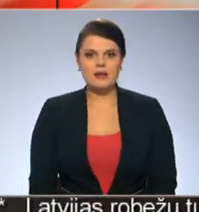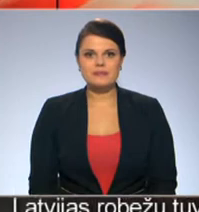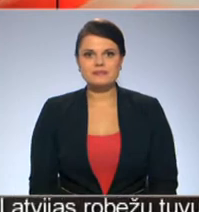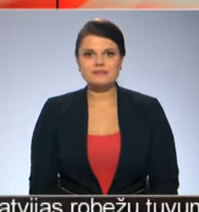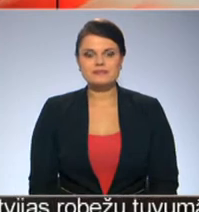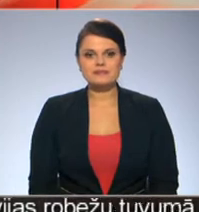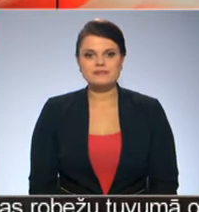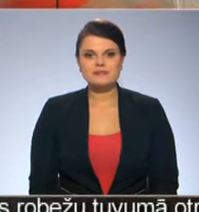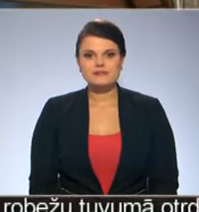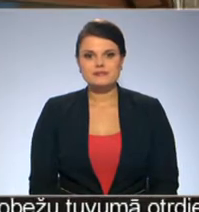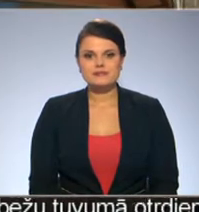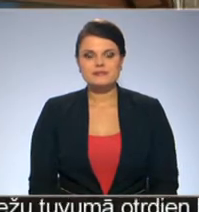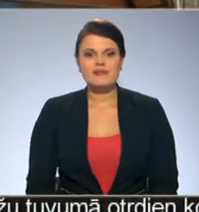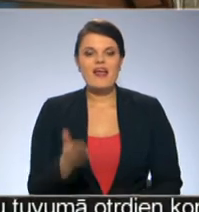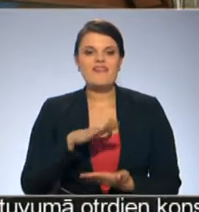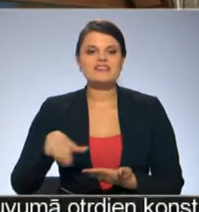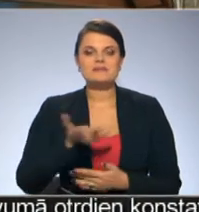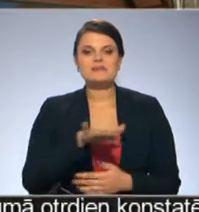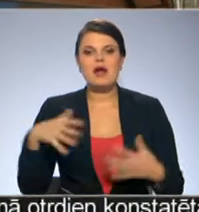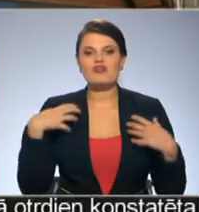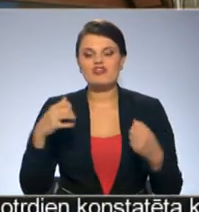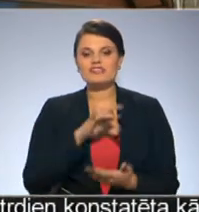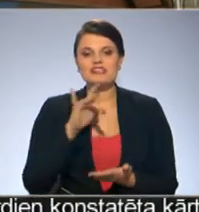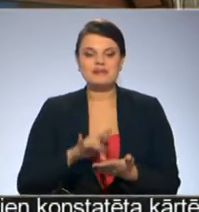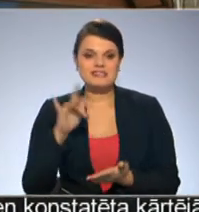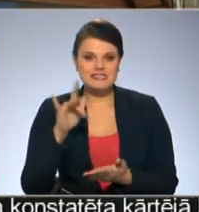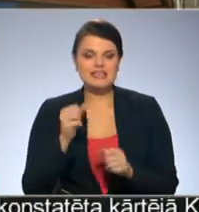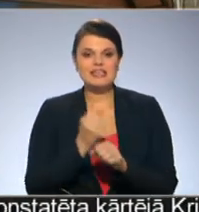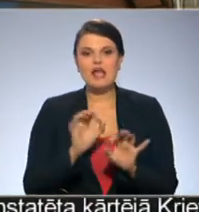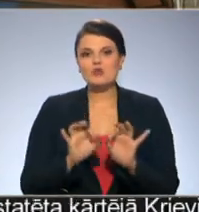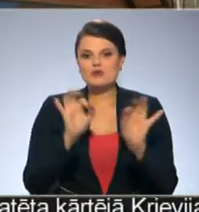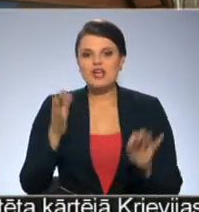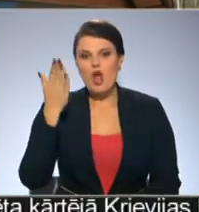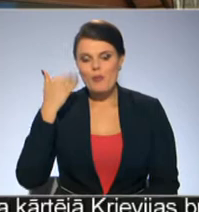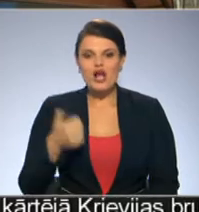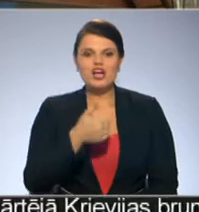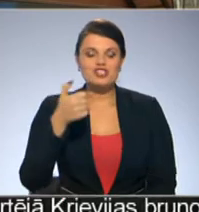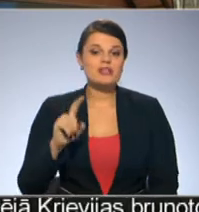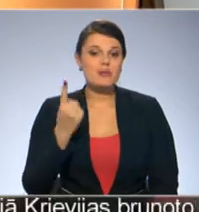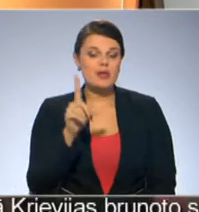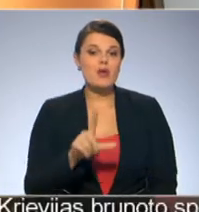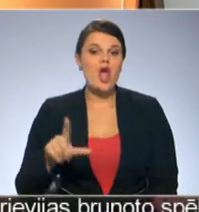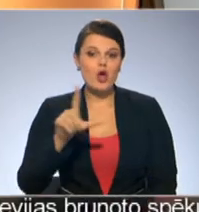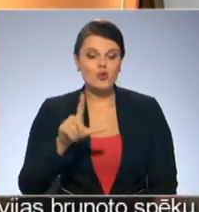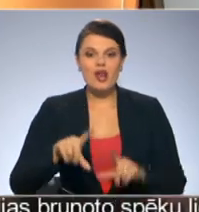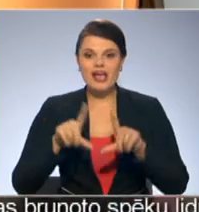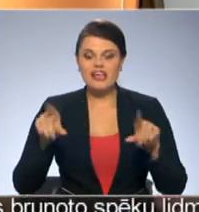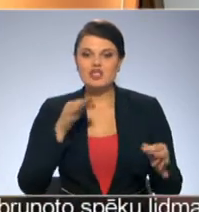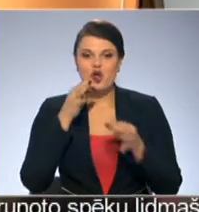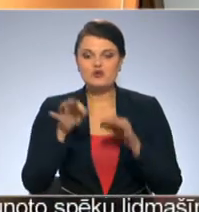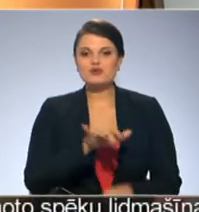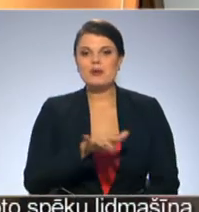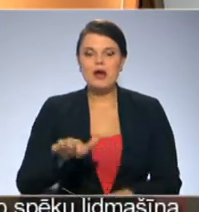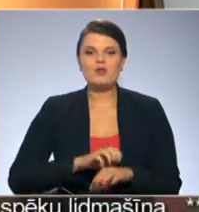televīzija. Vidzemes bērnu veselības centrs Apelsīns darbu sāka pagājušā gada 1. Jūlijā. Iestādē konsultē